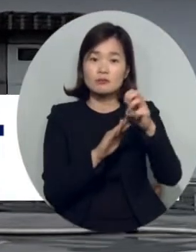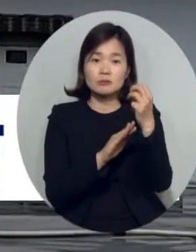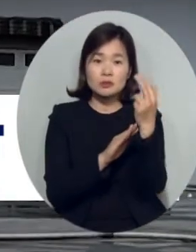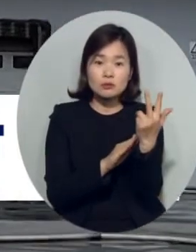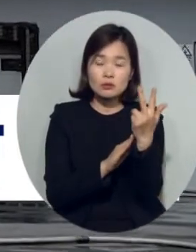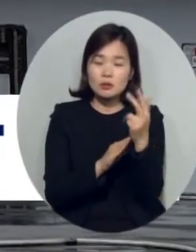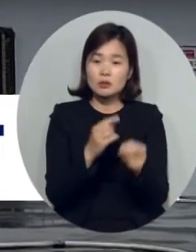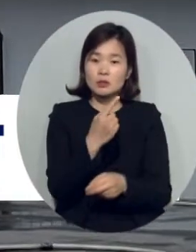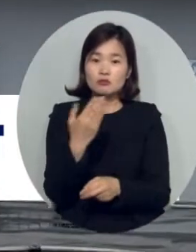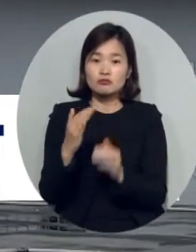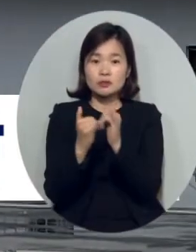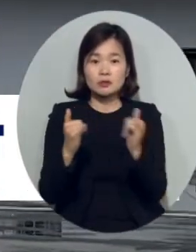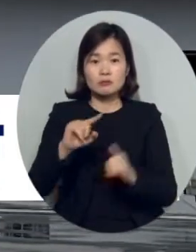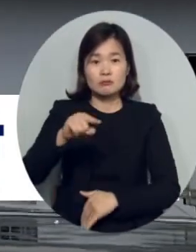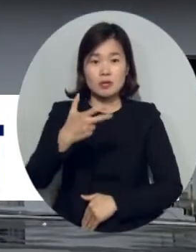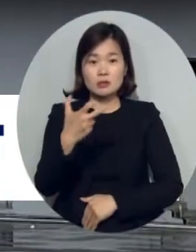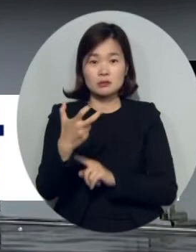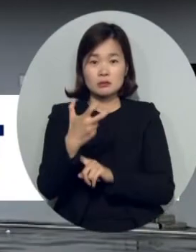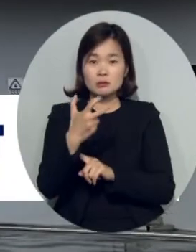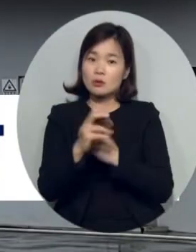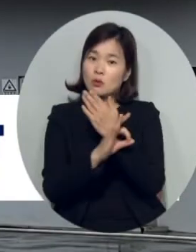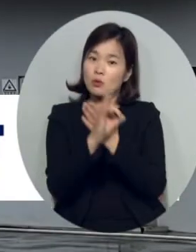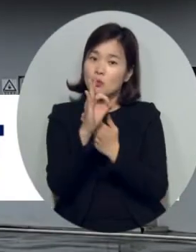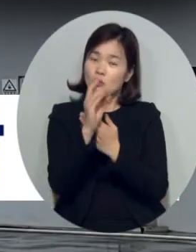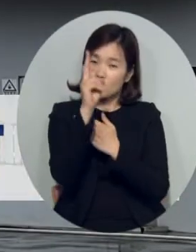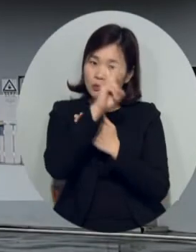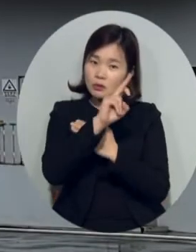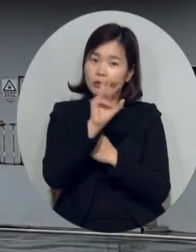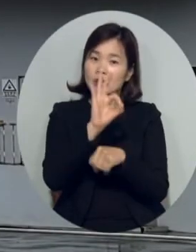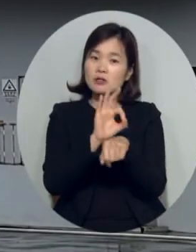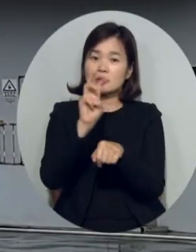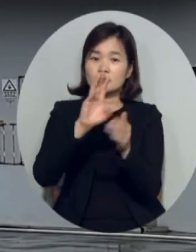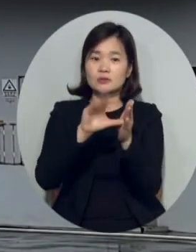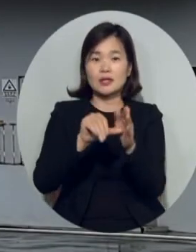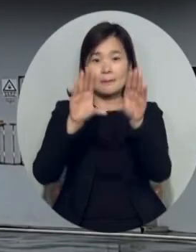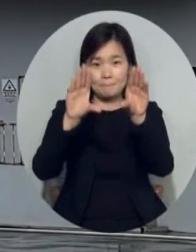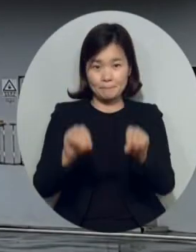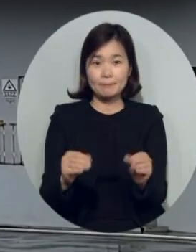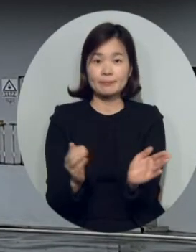소방관 170여 명 으로 오전 10시 반쯤 큰 부를 잡았습니다